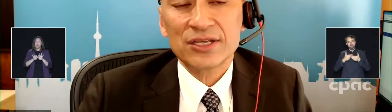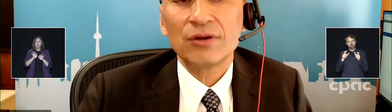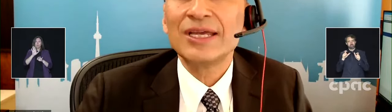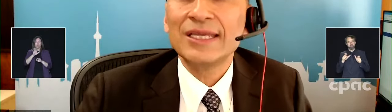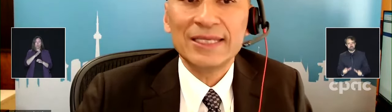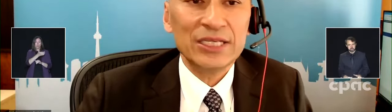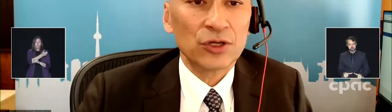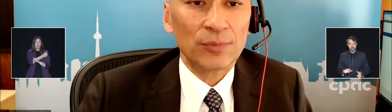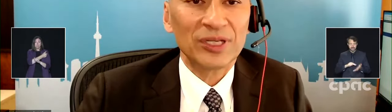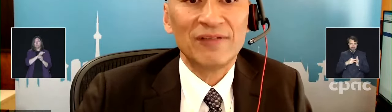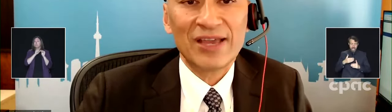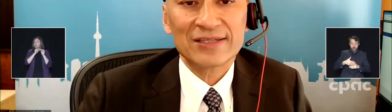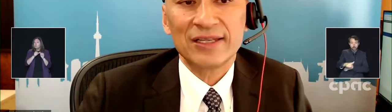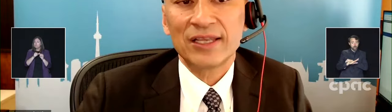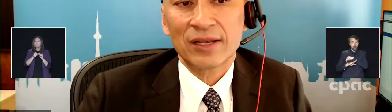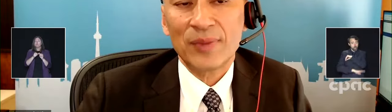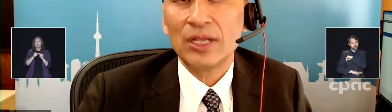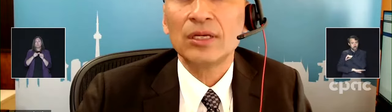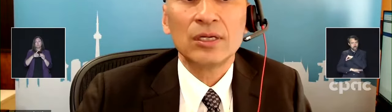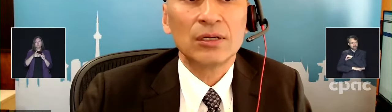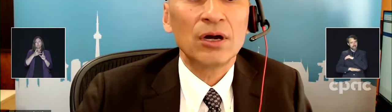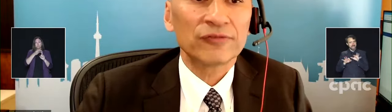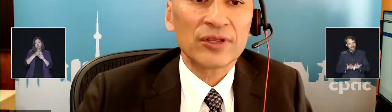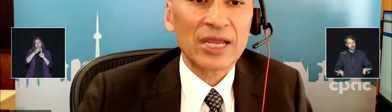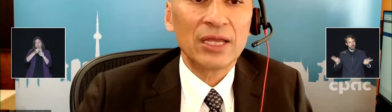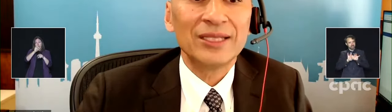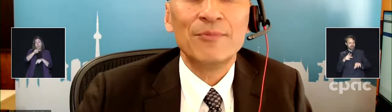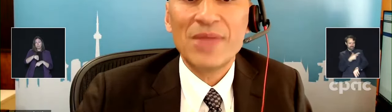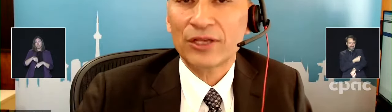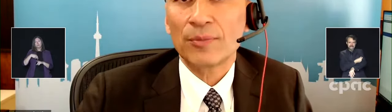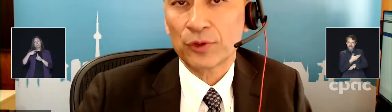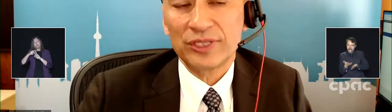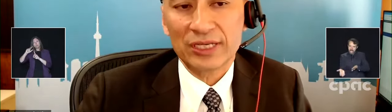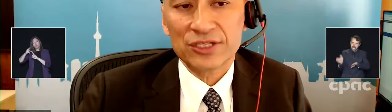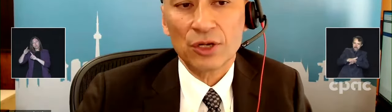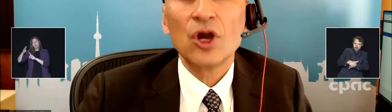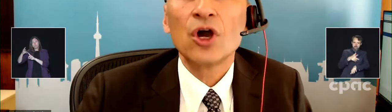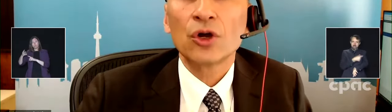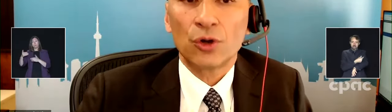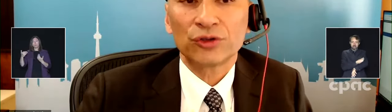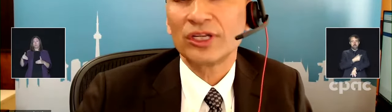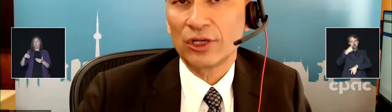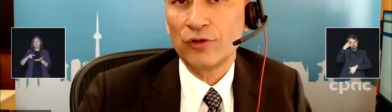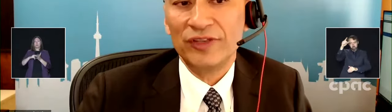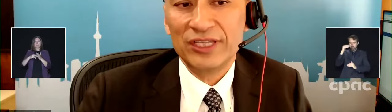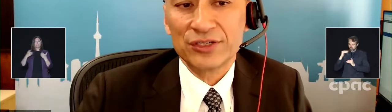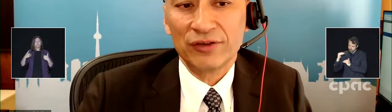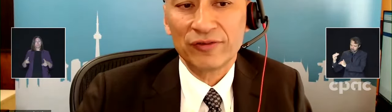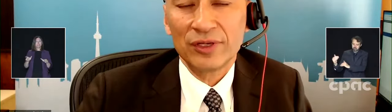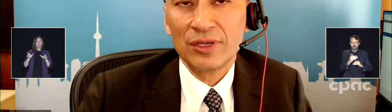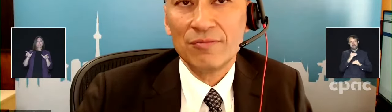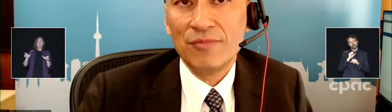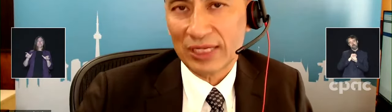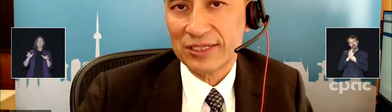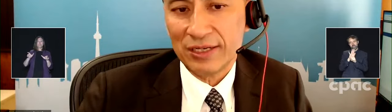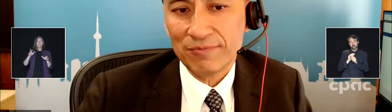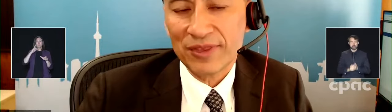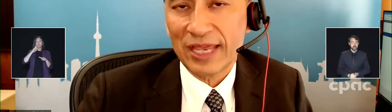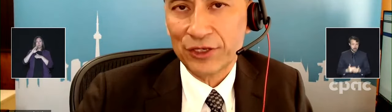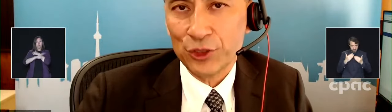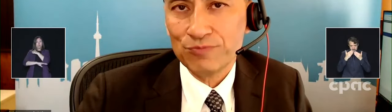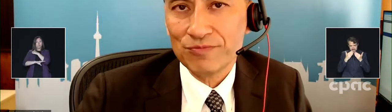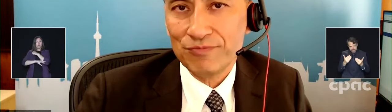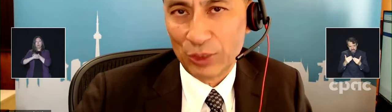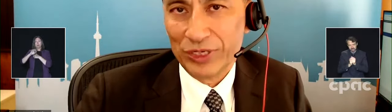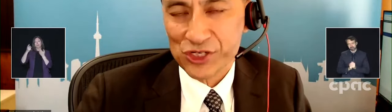vaccination, y compris le vaccin de rappel, offrira la meilleure protection contre la COVID-19. Merci.